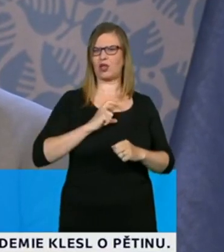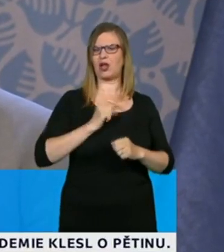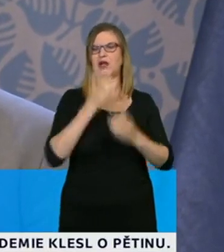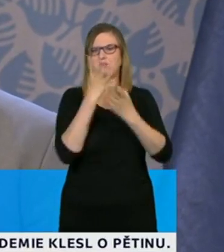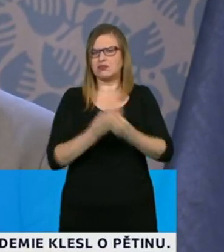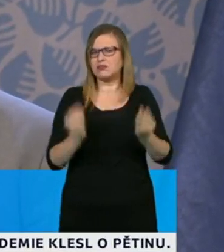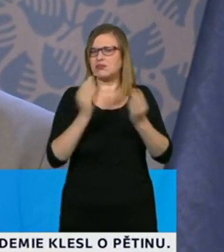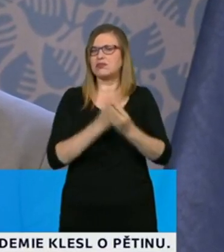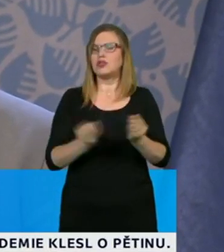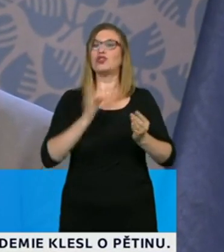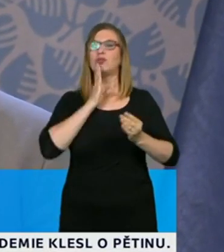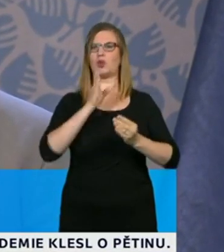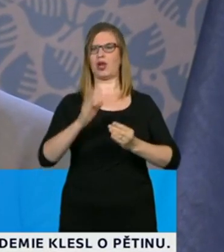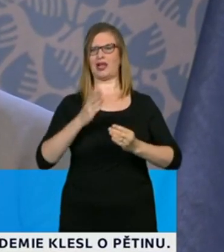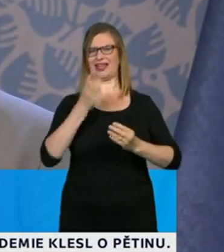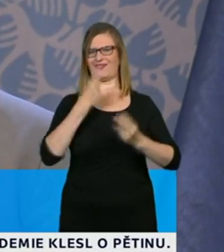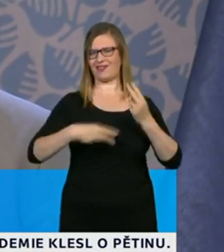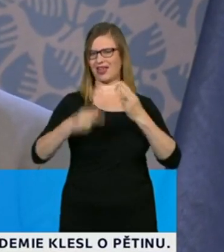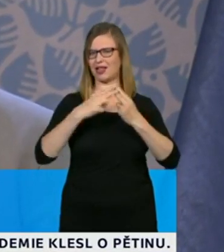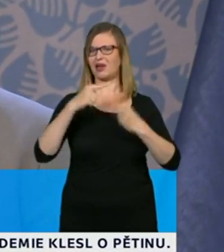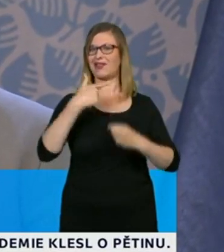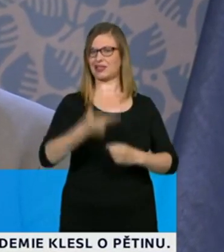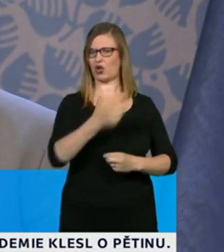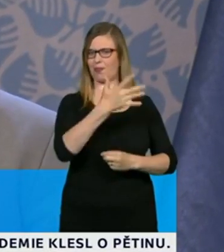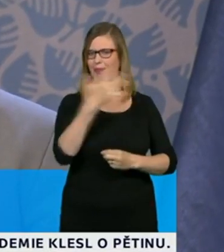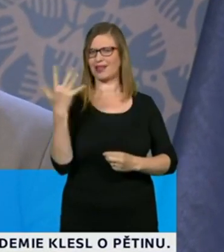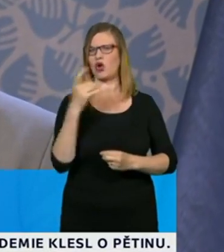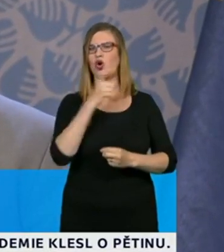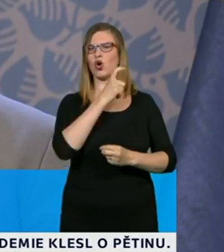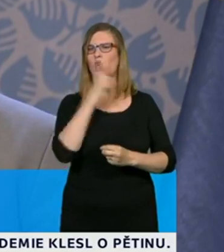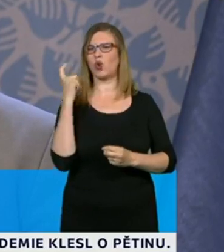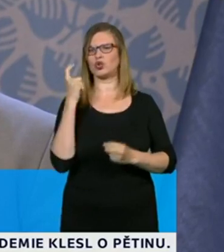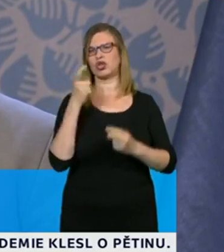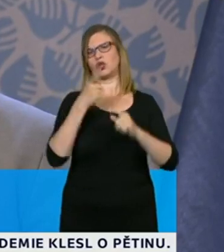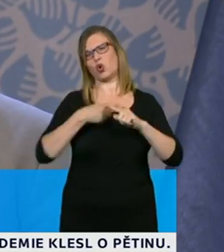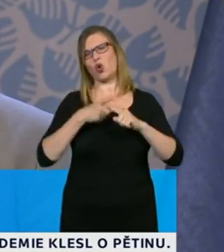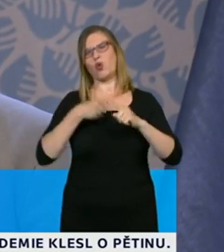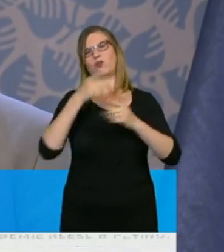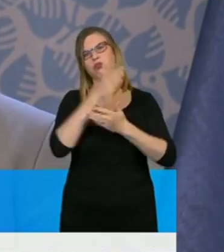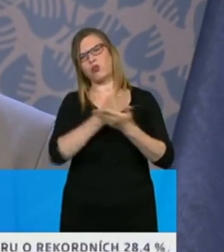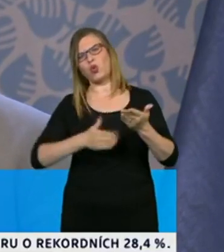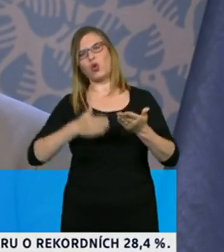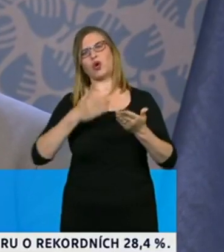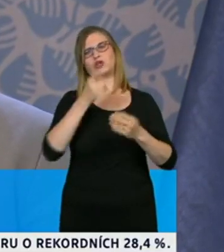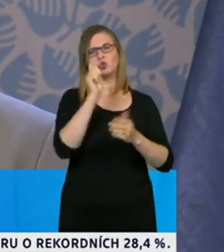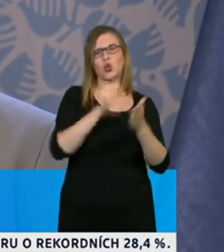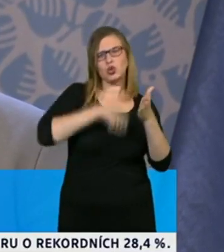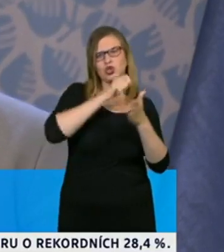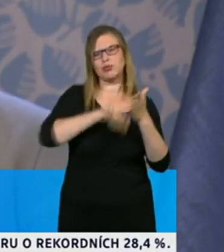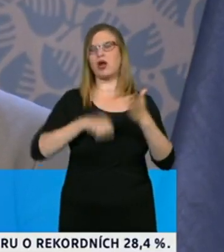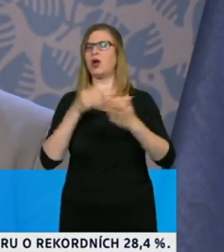25.5. rozvolnit určitým způsobem nošení roušek. Ty důvody proto jsou zřejmé. Já bych začal možná tím, jak